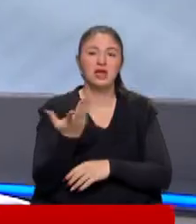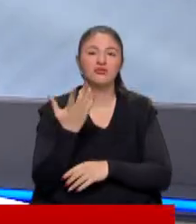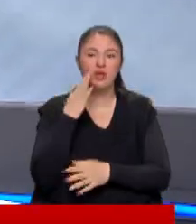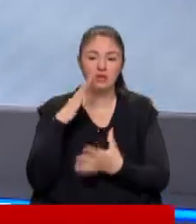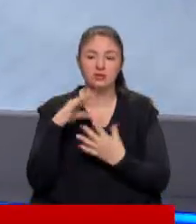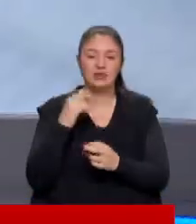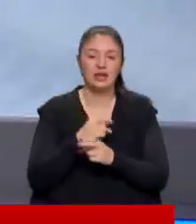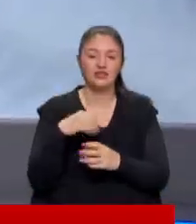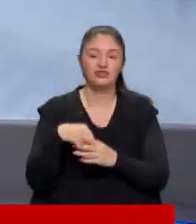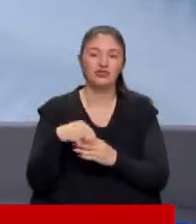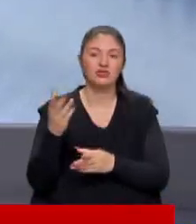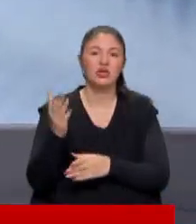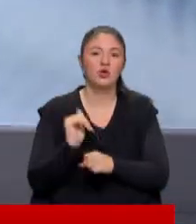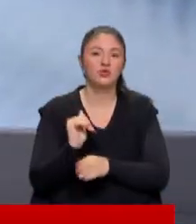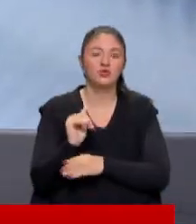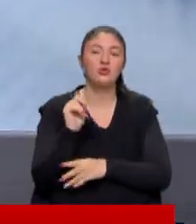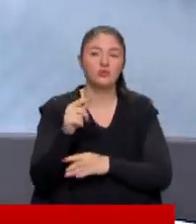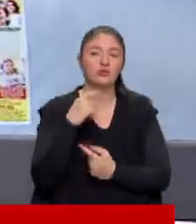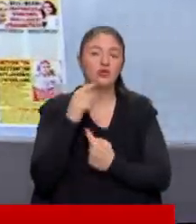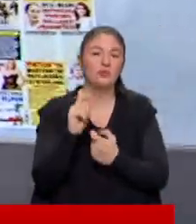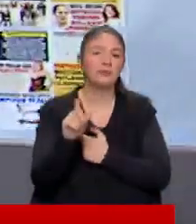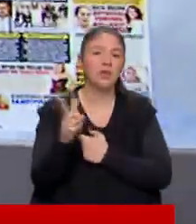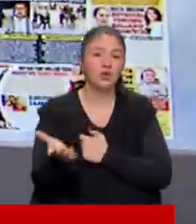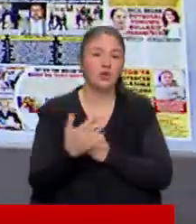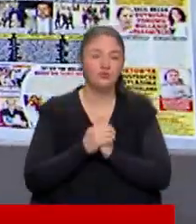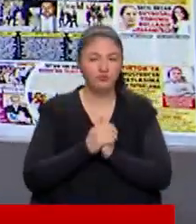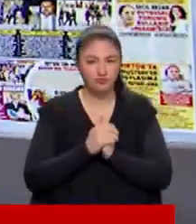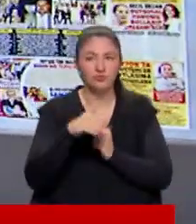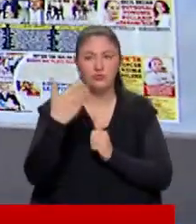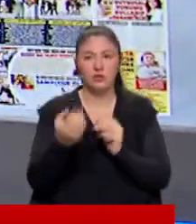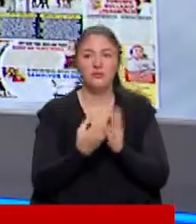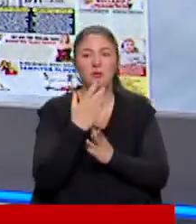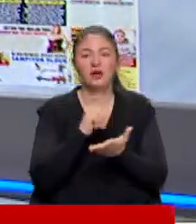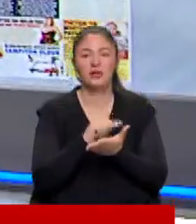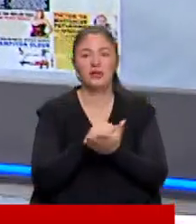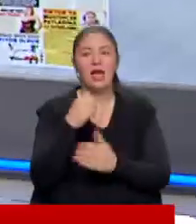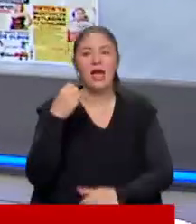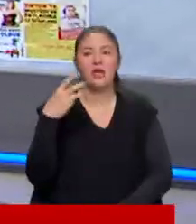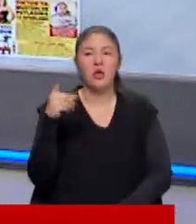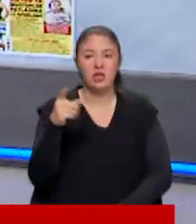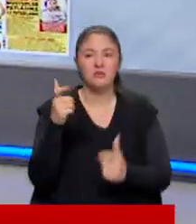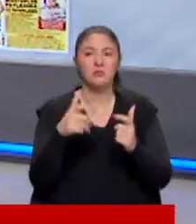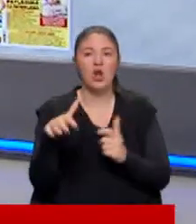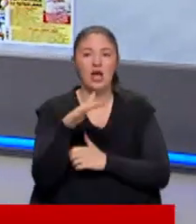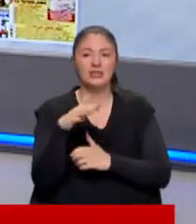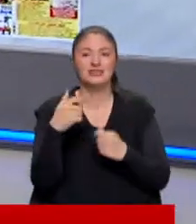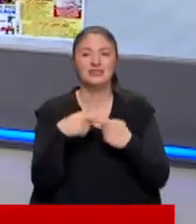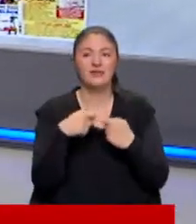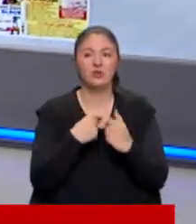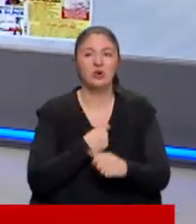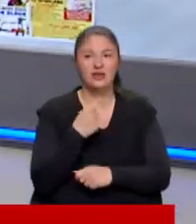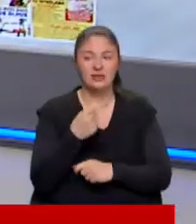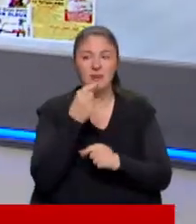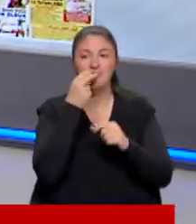insan tehlike altında, bunu konuşmamız gerekiyor. Sonra Sabah gazetesi, Erdoğan'dan bölgesel savaş uyarısı.